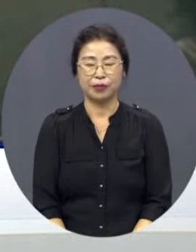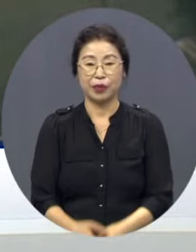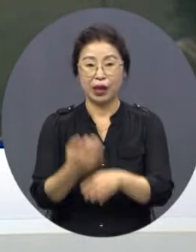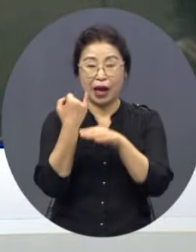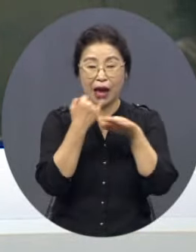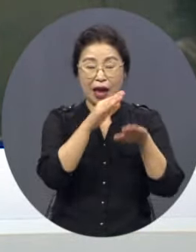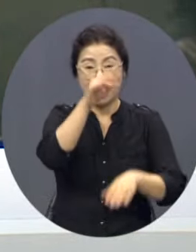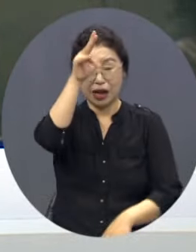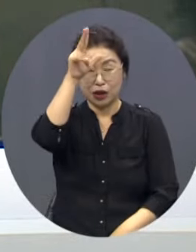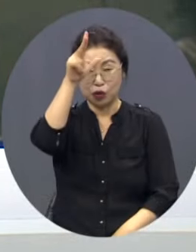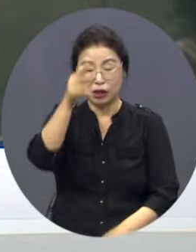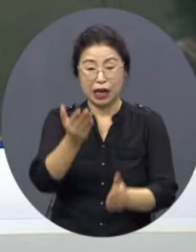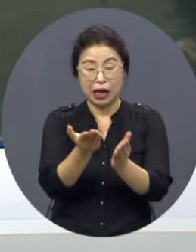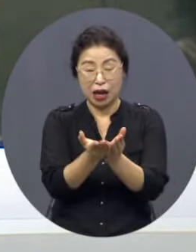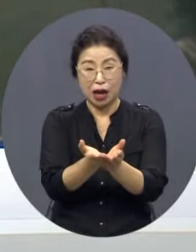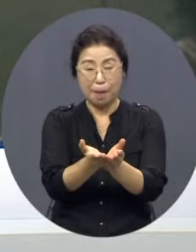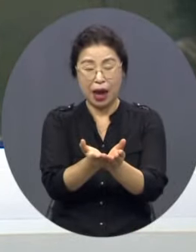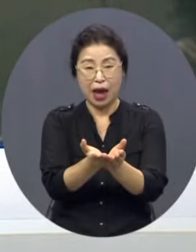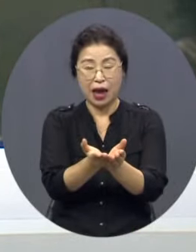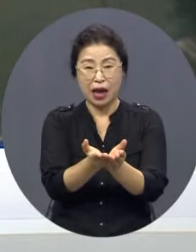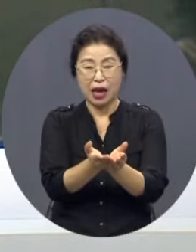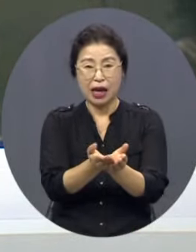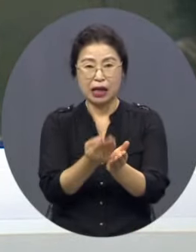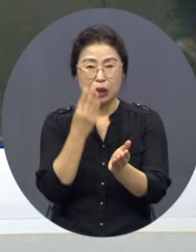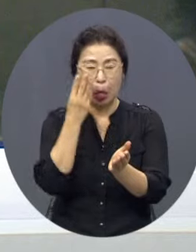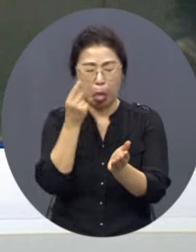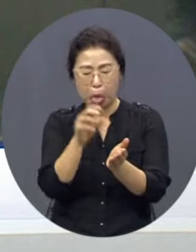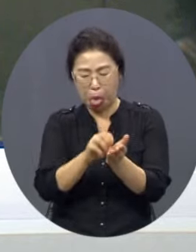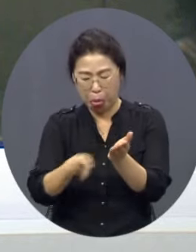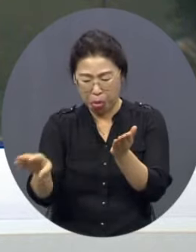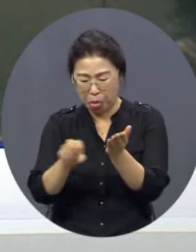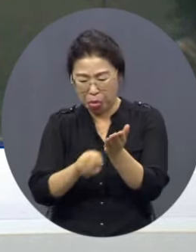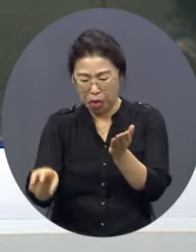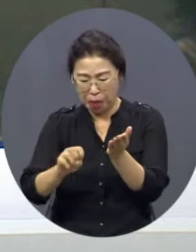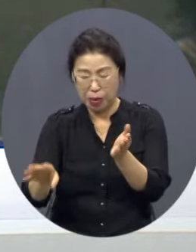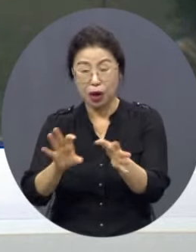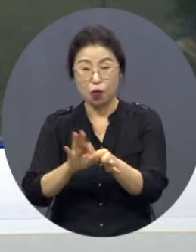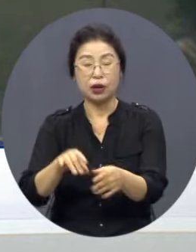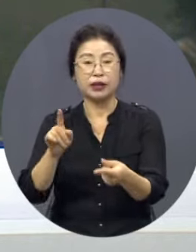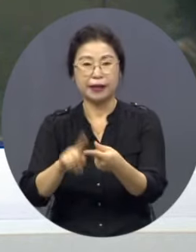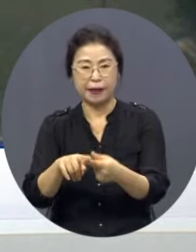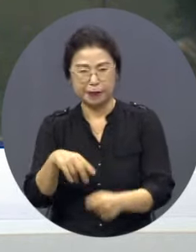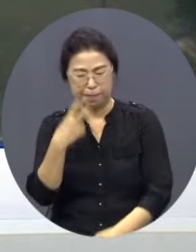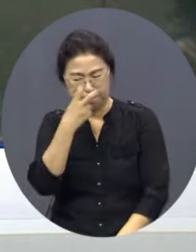해경이 어선 폐유와 고인 기름 배출에 대해 집중 단속을 벌입니다.